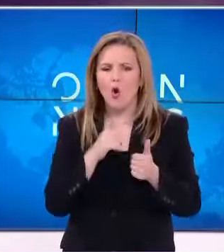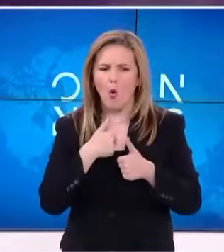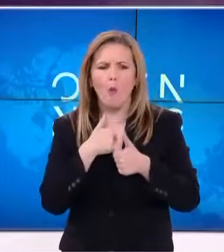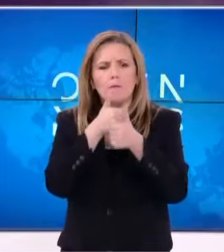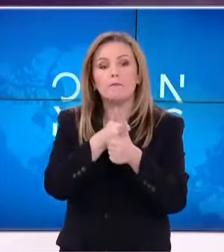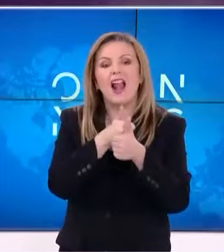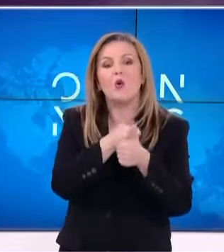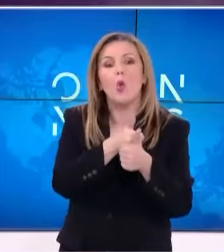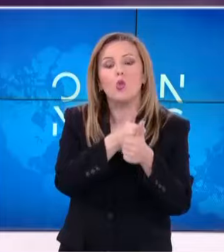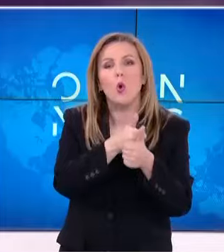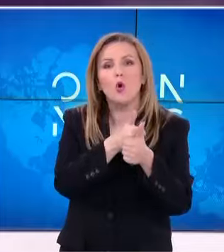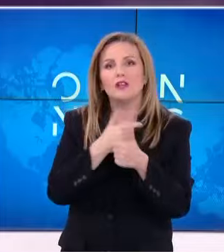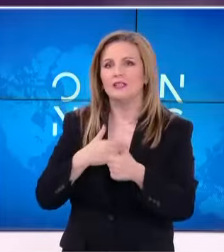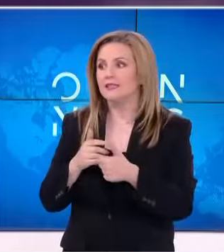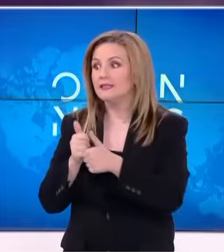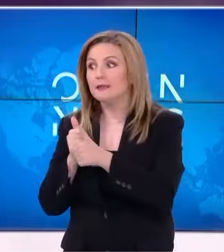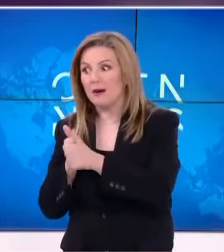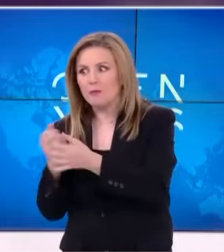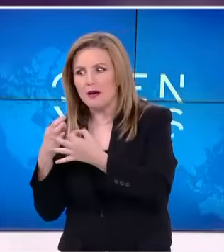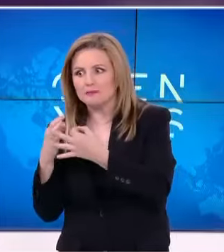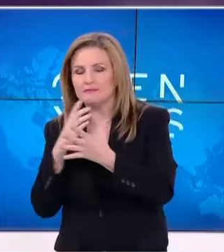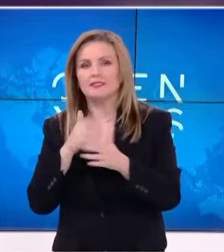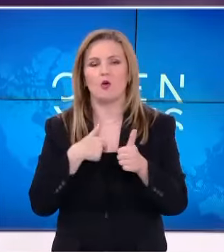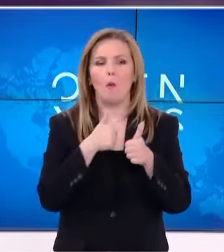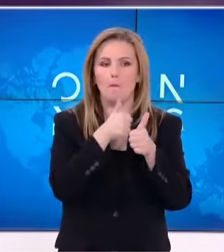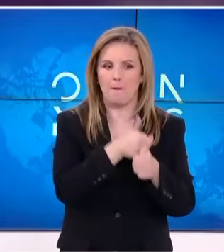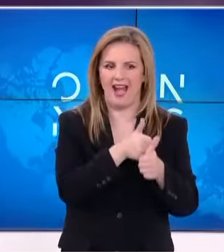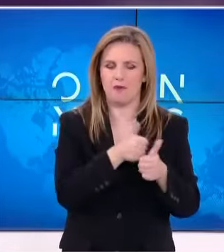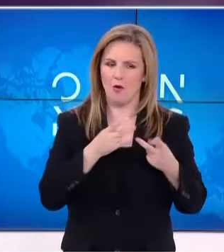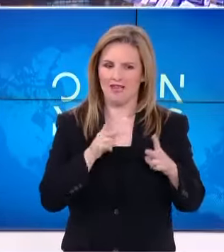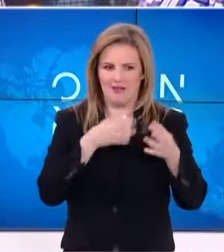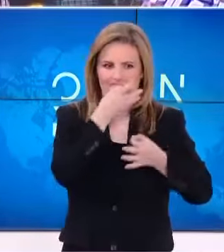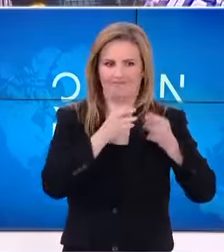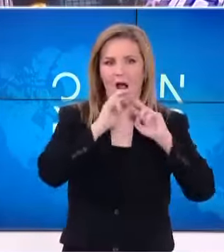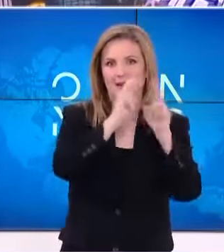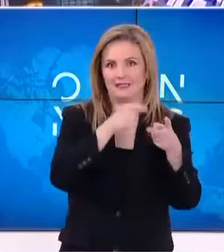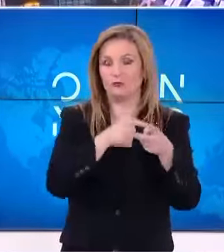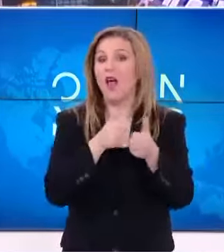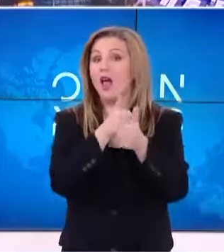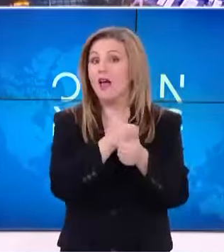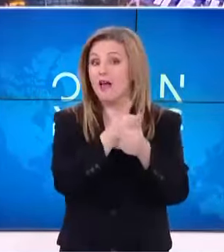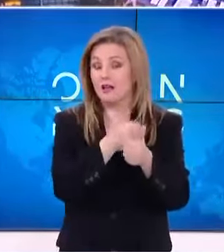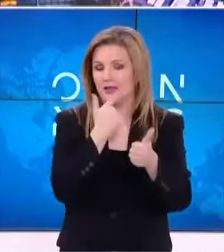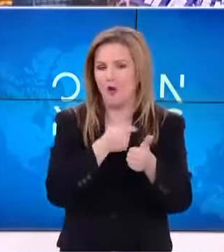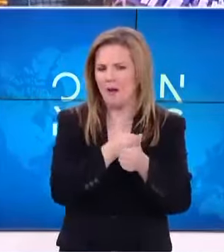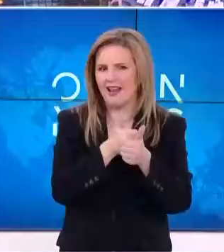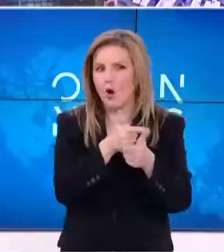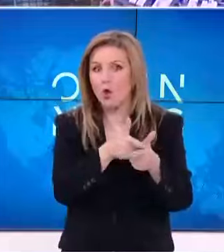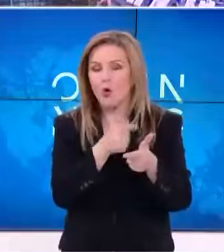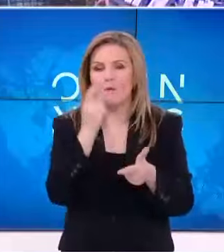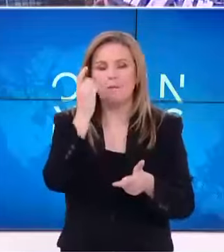παρακολουθείτε σας ρωτάω επιτρέψτε μου επειδή παρακολουθώ πολύ στενά λοιπόν την ανάκριση η οποία γίνεται σε βαθμό κακουργημα